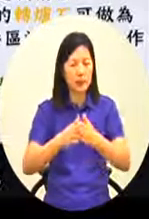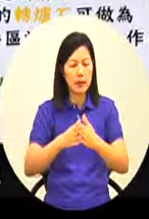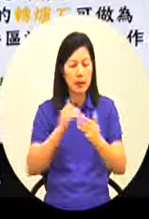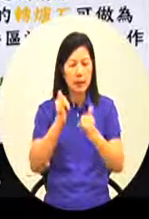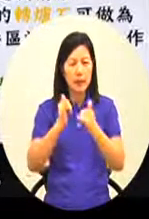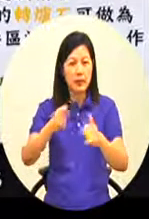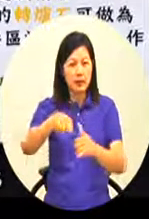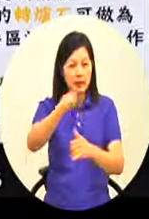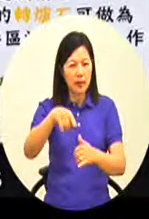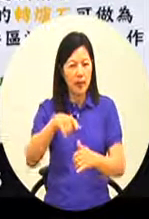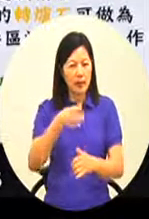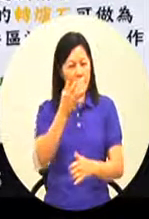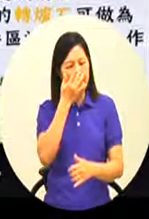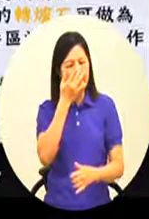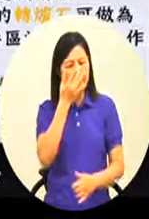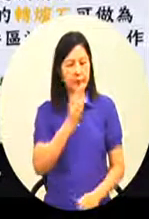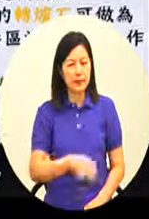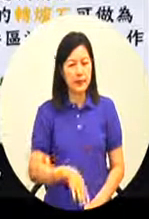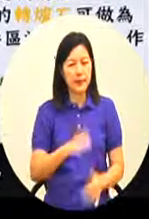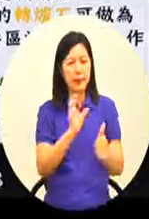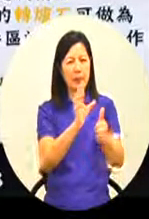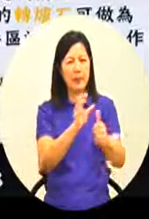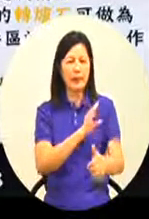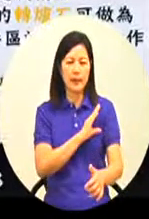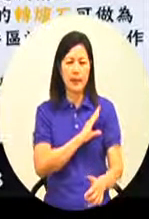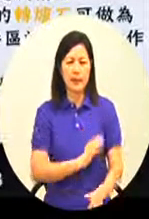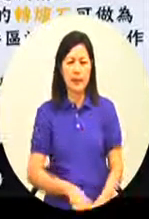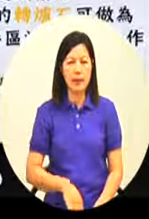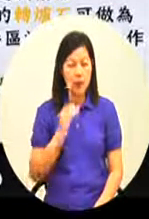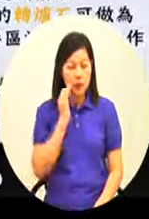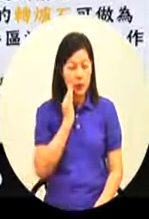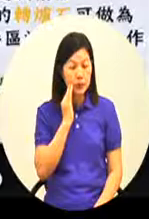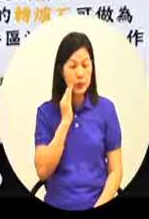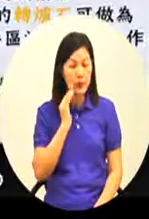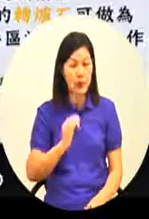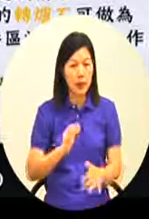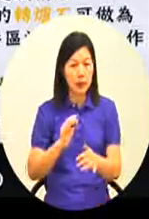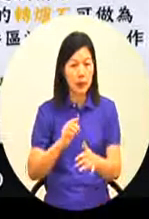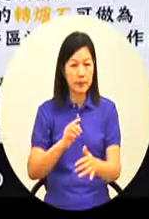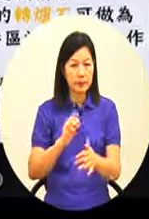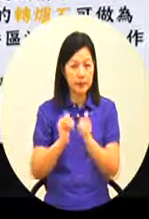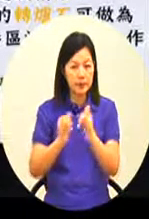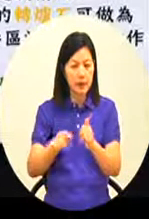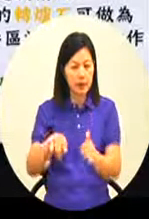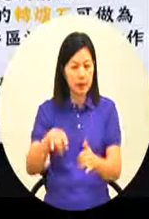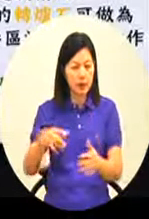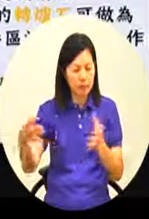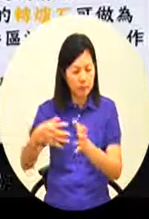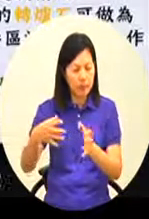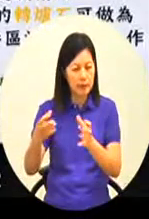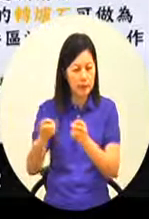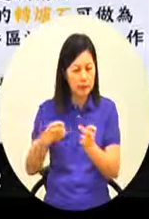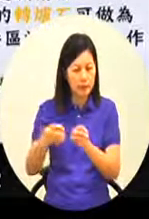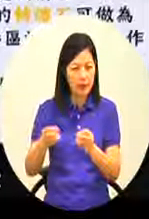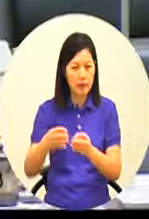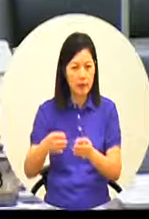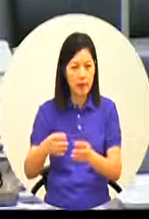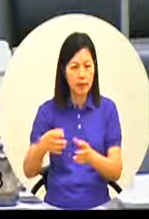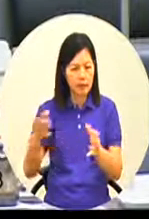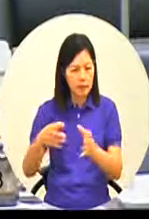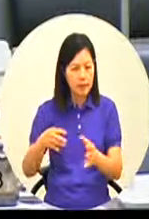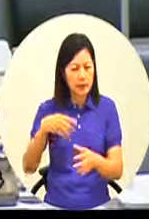他其实不知道，他当然就骂啊。但是如果我们跟民众一起来讨论，也一起让他们知道，这